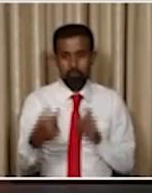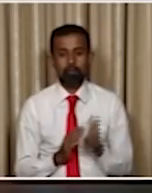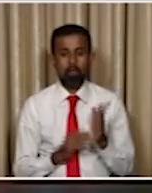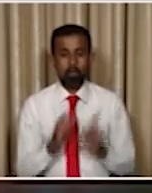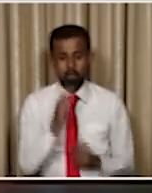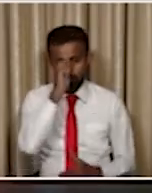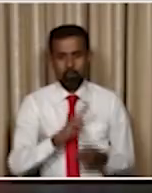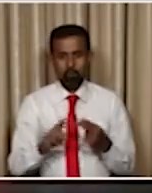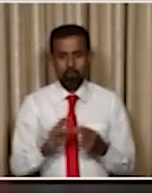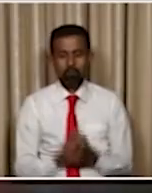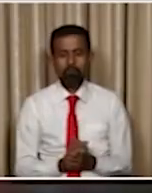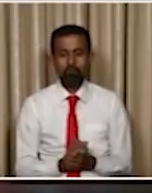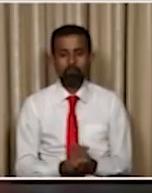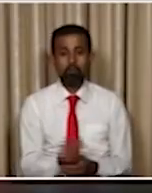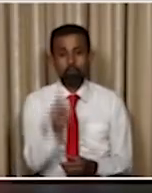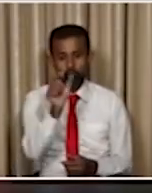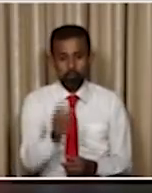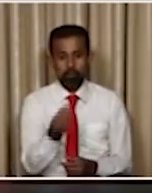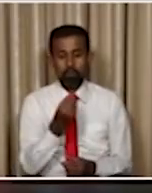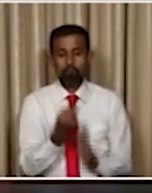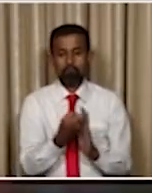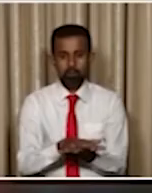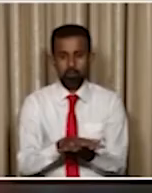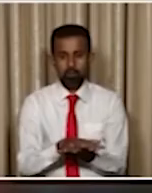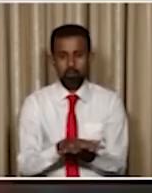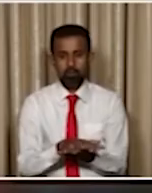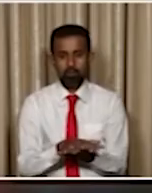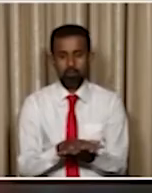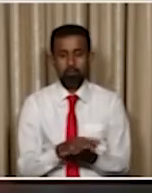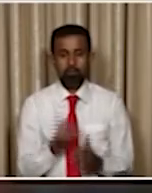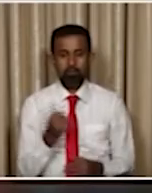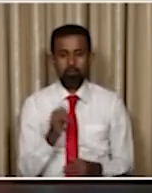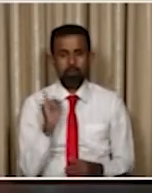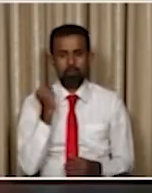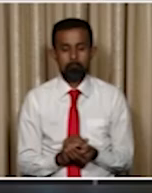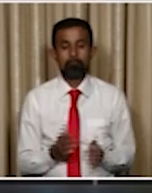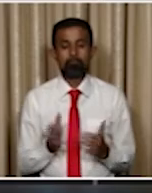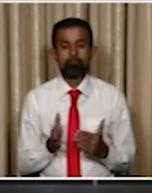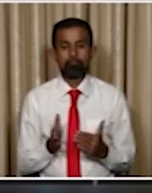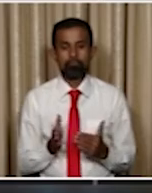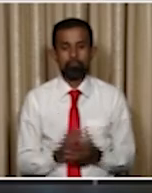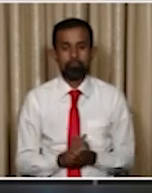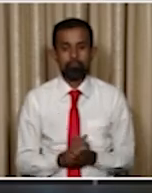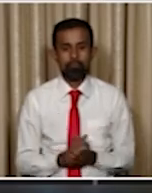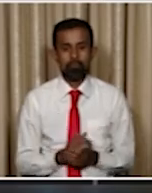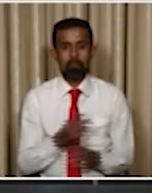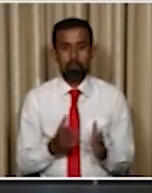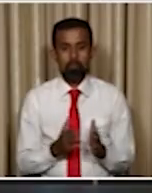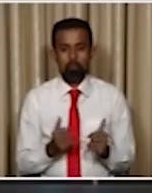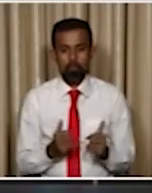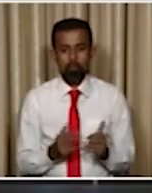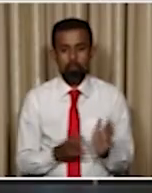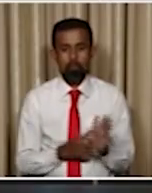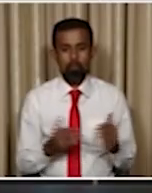කරලා තිබෙනවා. මේක මේ ඔබතුමා ගන්න ප්‍රතිපත්තිමේ තීන්දුව මේ සමහර නිලධාරීන් ක්‍රියාත්මක කරන්න. ගුරු පුරප්පාඩු 40000.